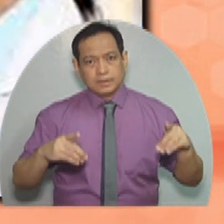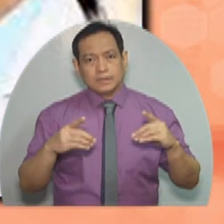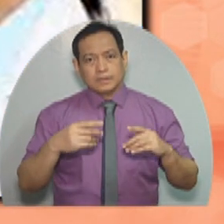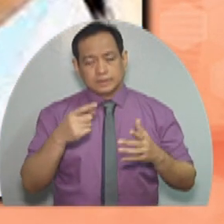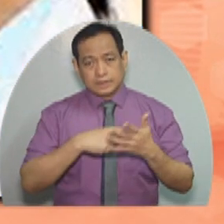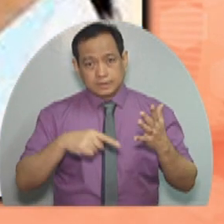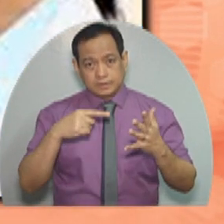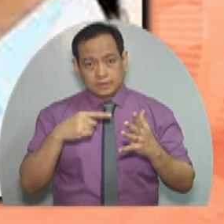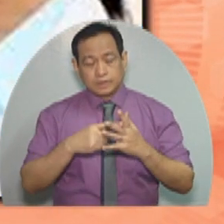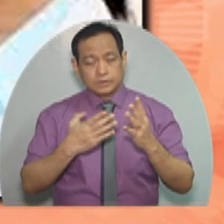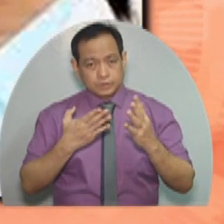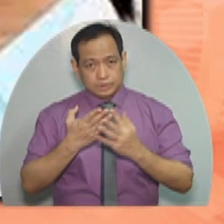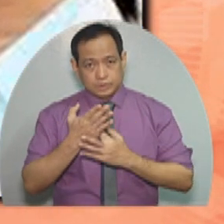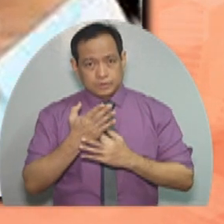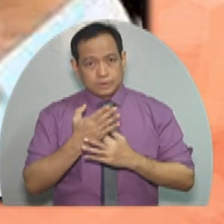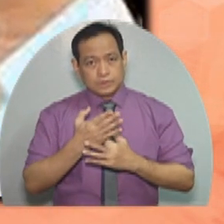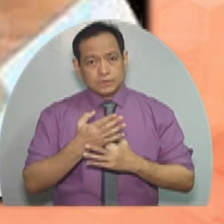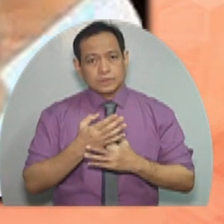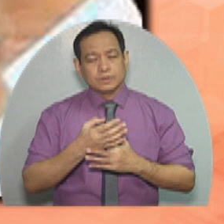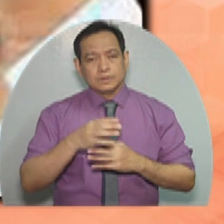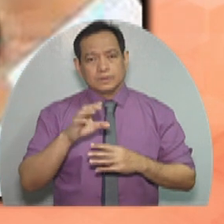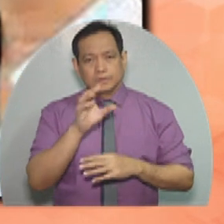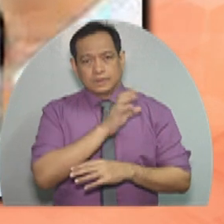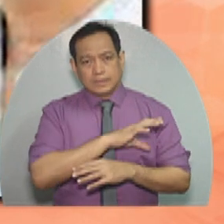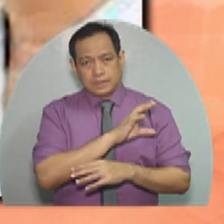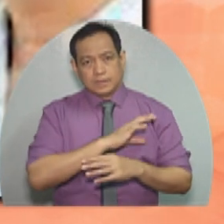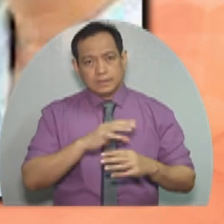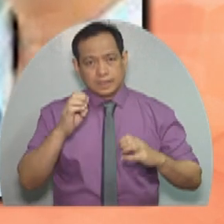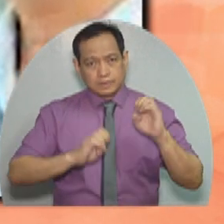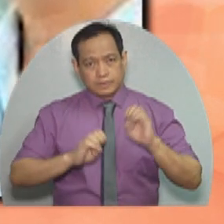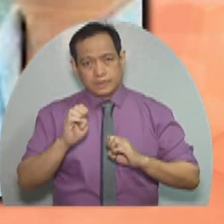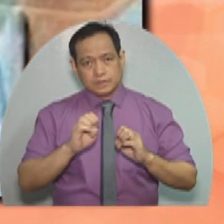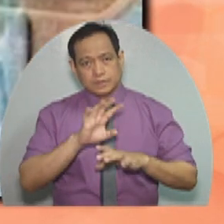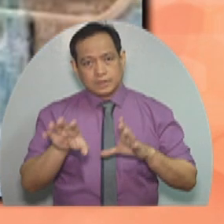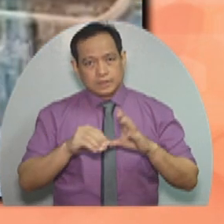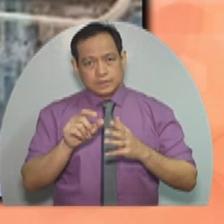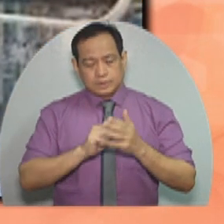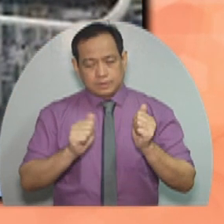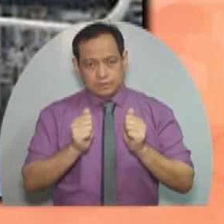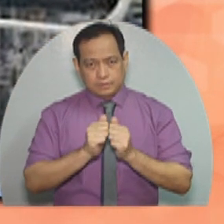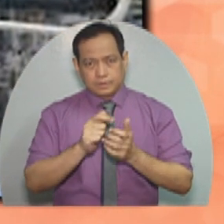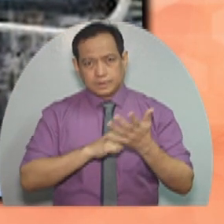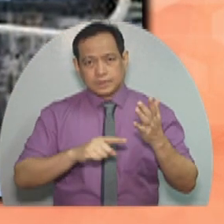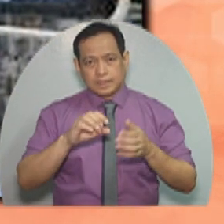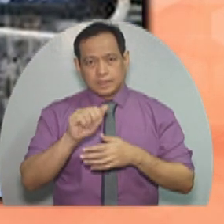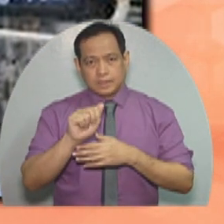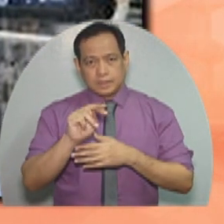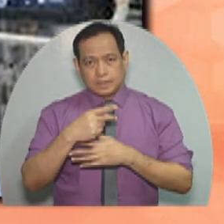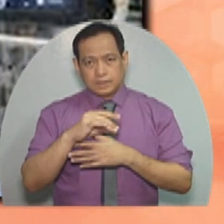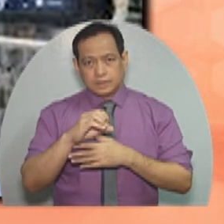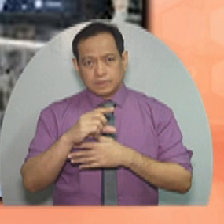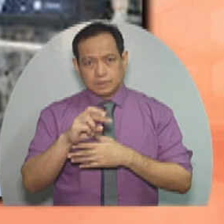Nadadiagnose naman ang hydranencephaly sa pamamagitan ng masusing clinical evaluation kasama na ang angiogram o